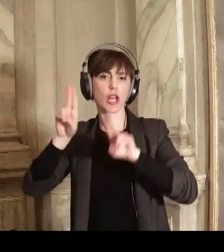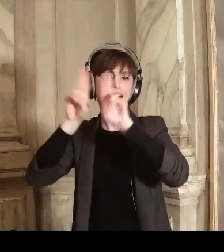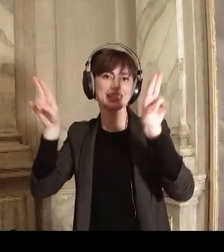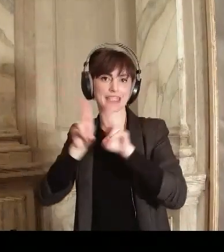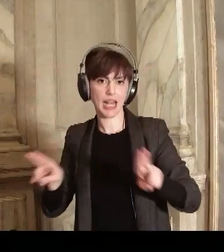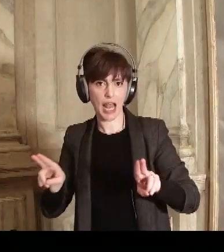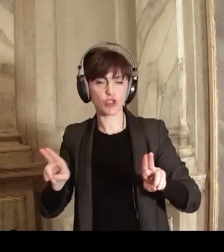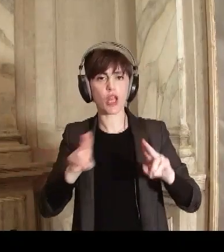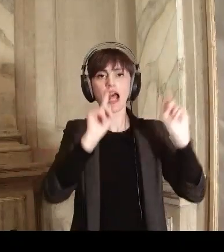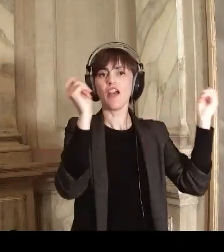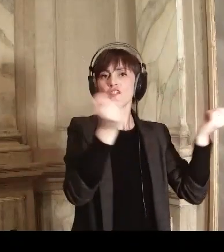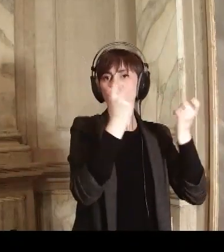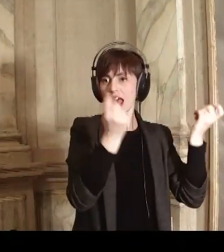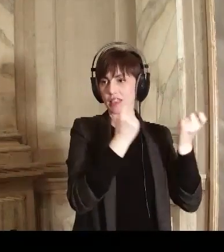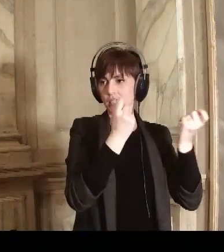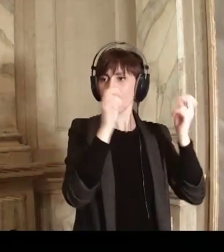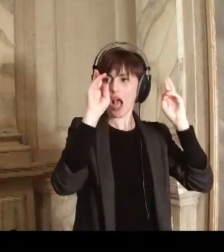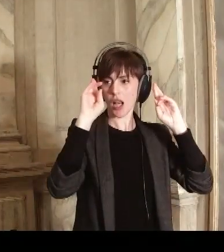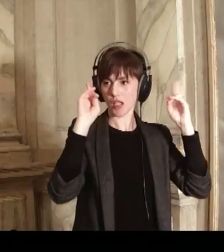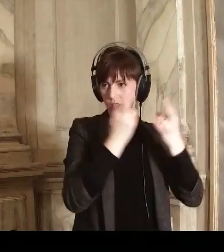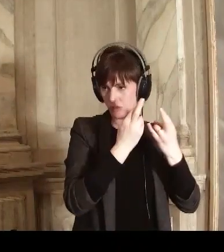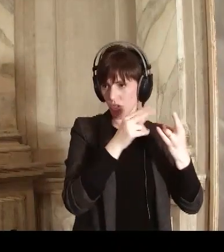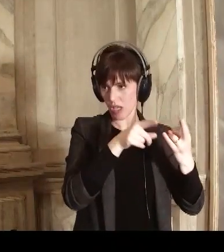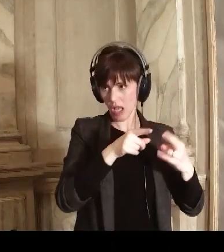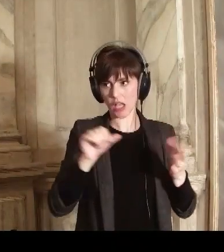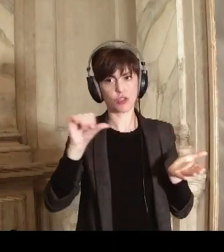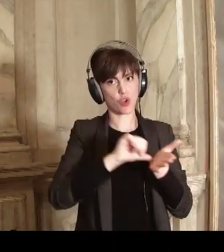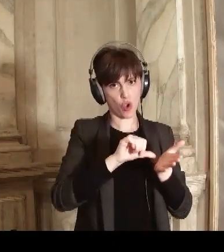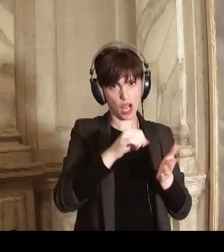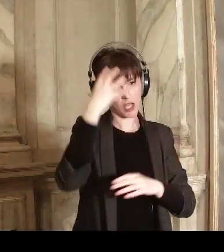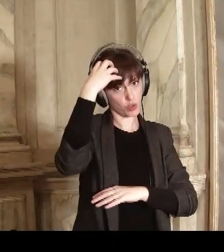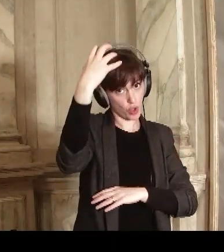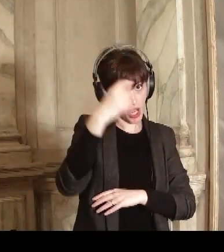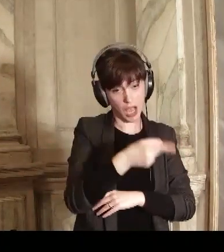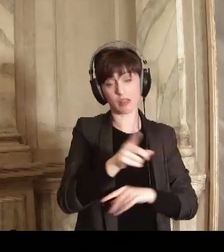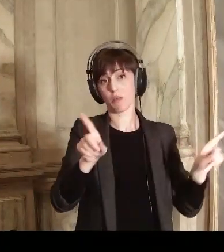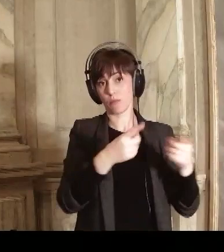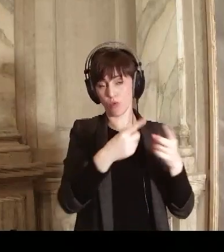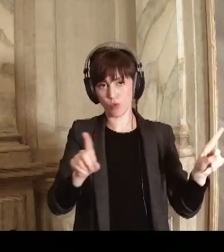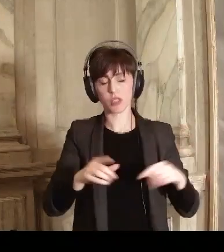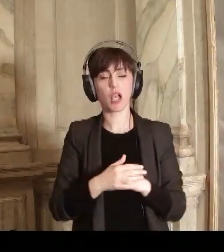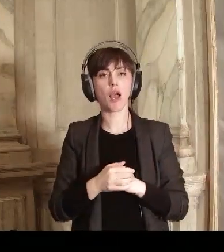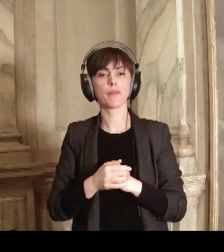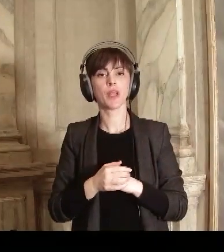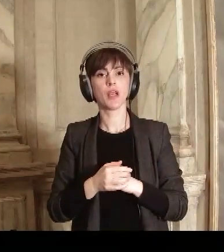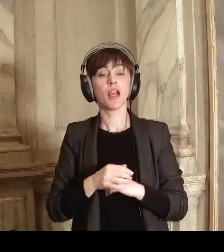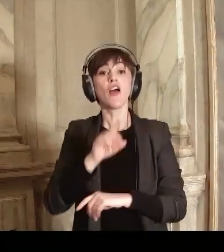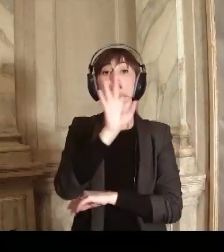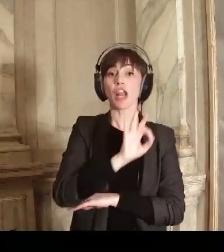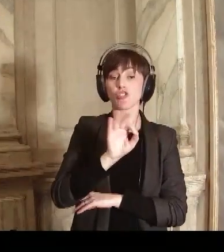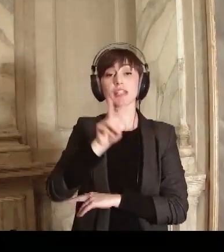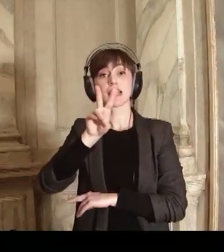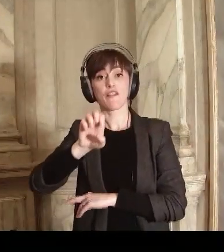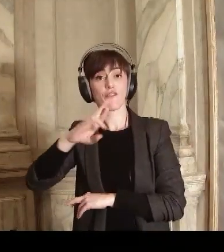Eclat di Stoccarda. È un grande lavoro per l'ensemble Sebarré e Neue Vokalsolisten, dove Francesca Veronelli